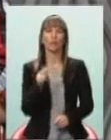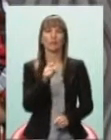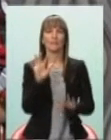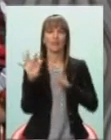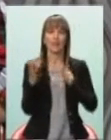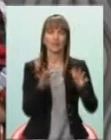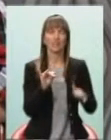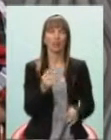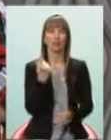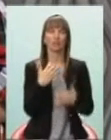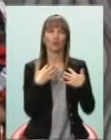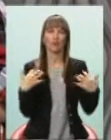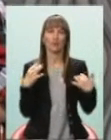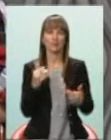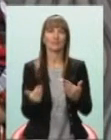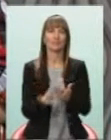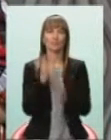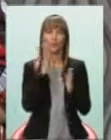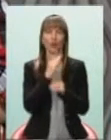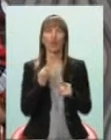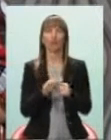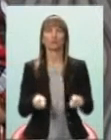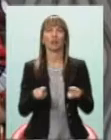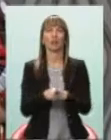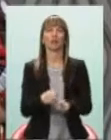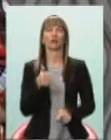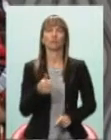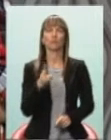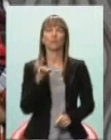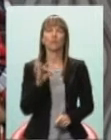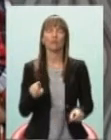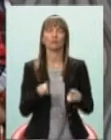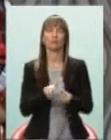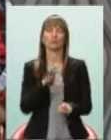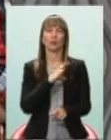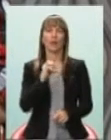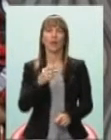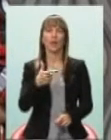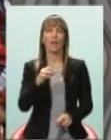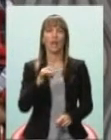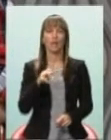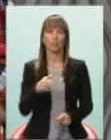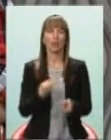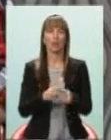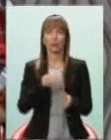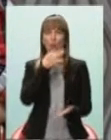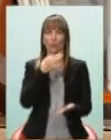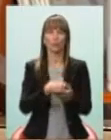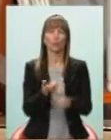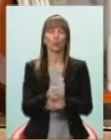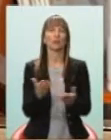лісі і одні тваринки та свіже повітря, це також дуже гарно. Але все ж таки бути єгерем – це дуже-дуже відповідально. Як ти вважаєш,